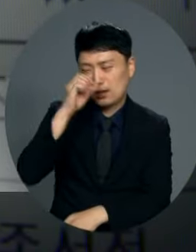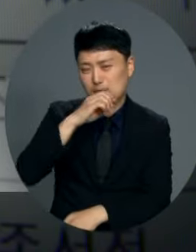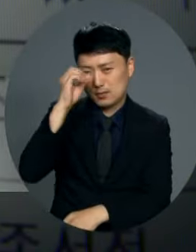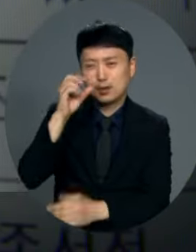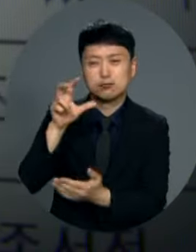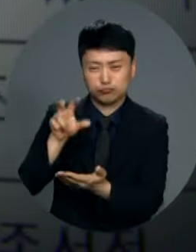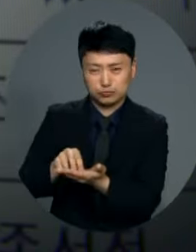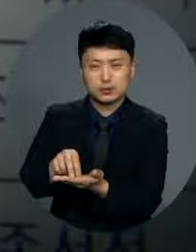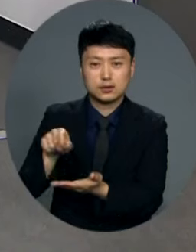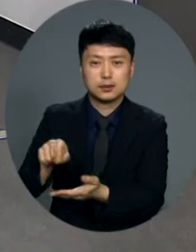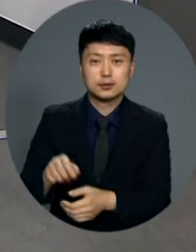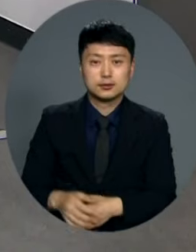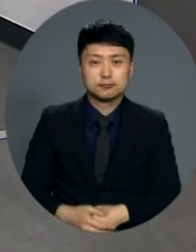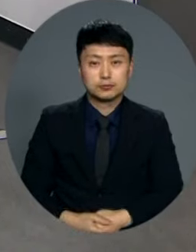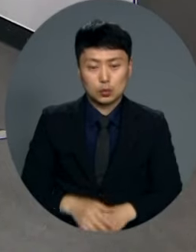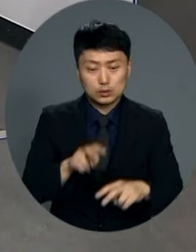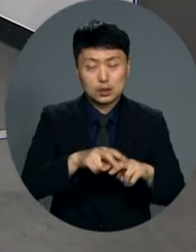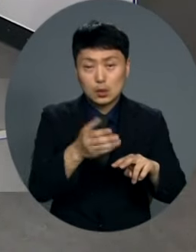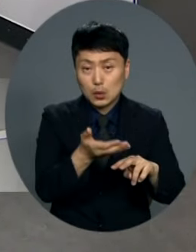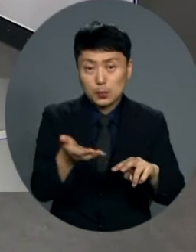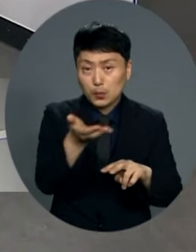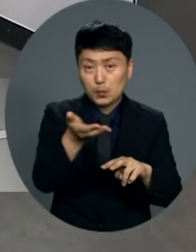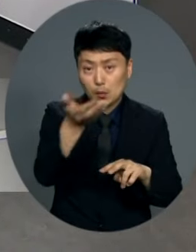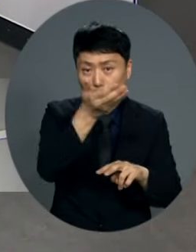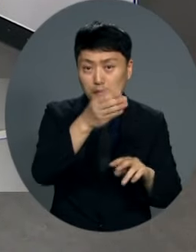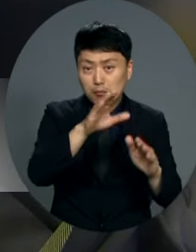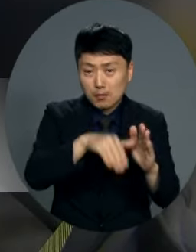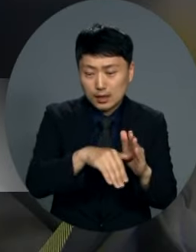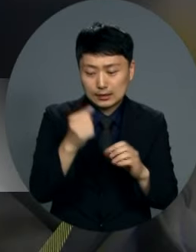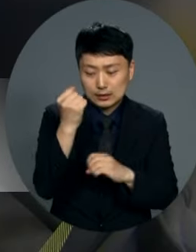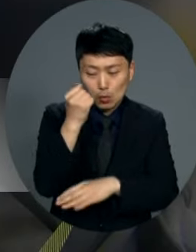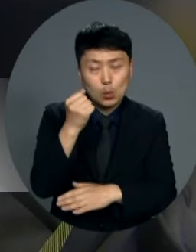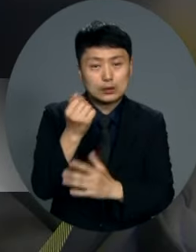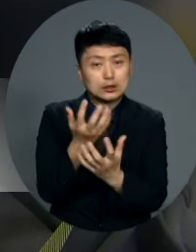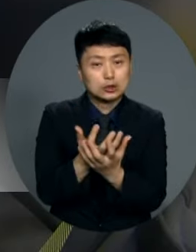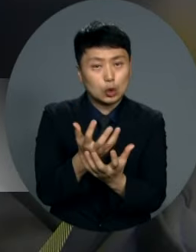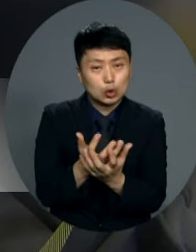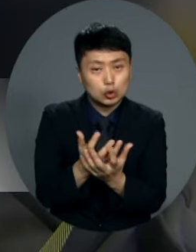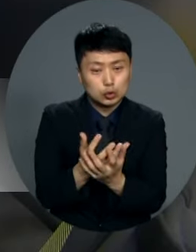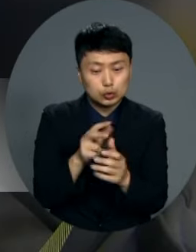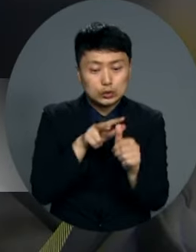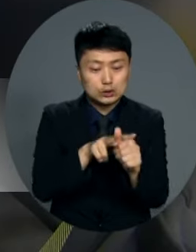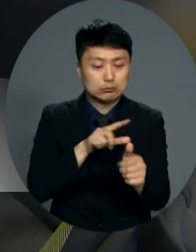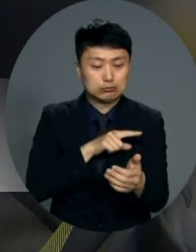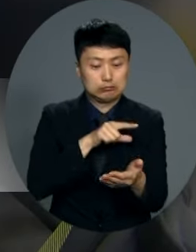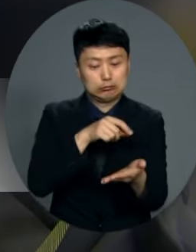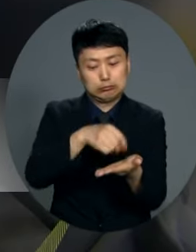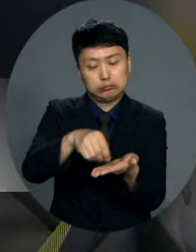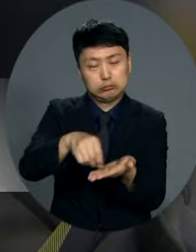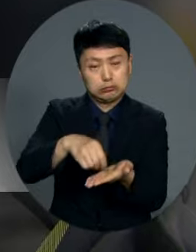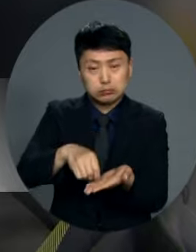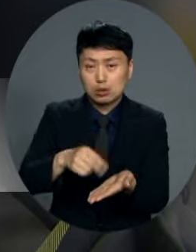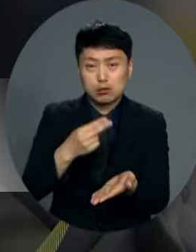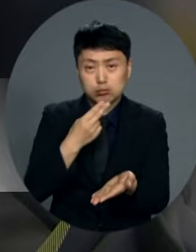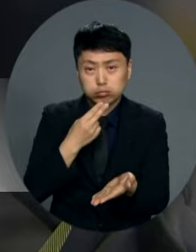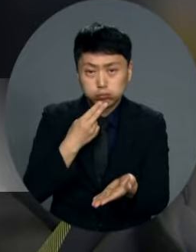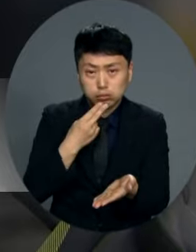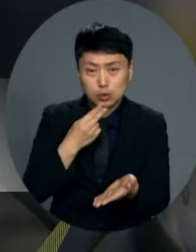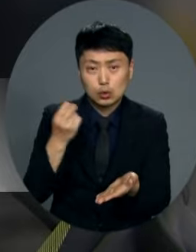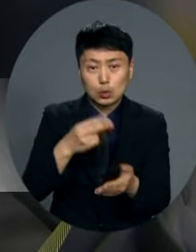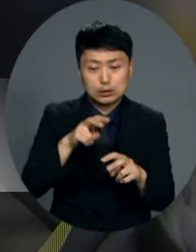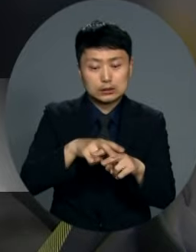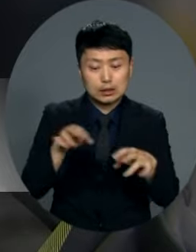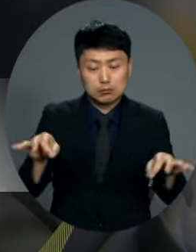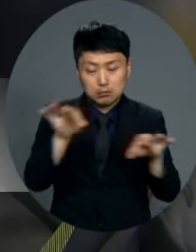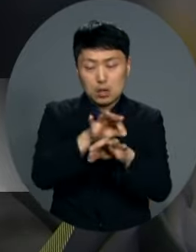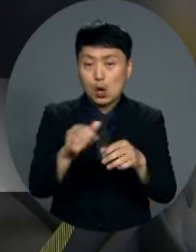했습니다. 승진 심사를 하면서 기초자료인 승진 후보자 서열 명부도 작성하지 않았고